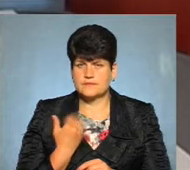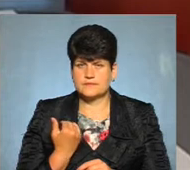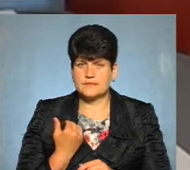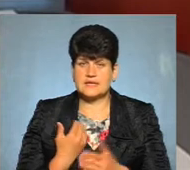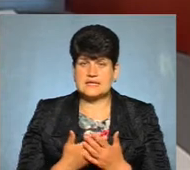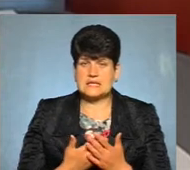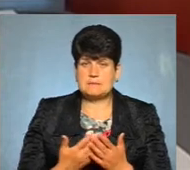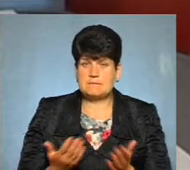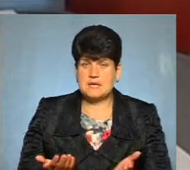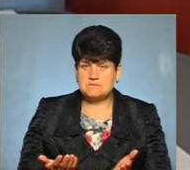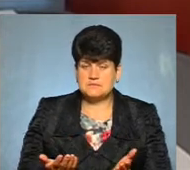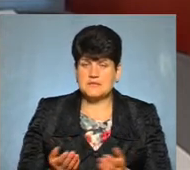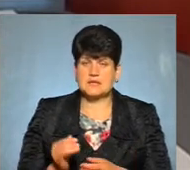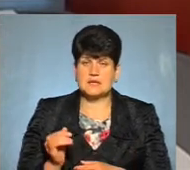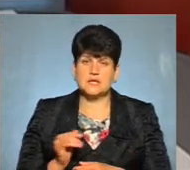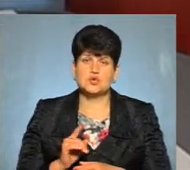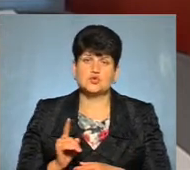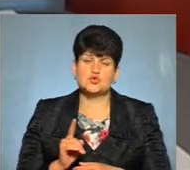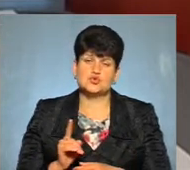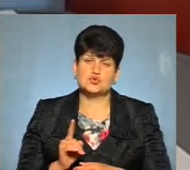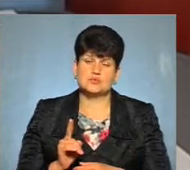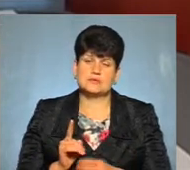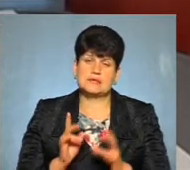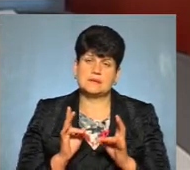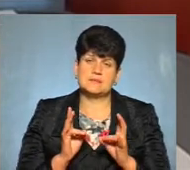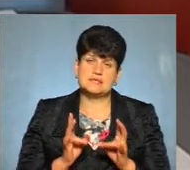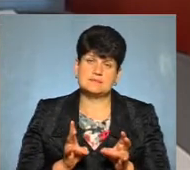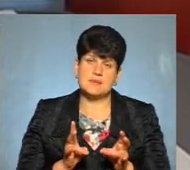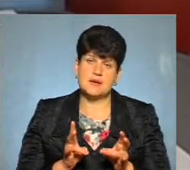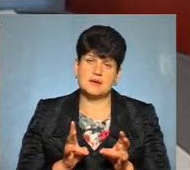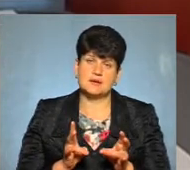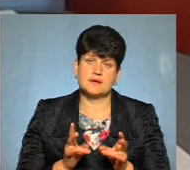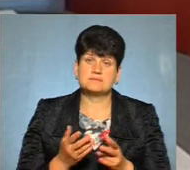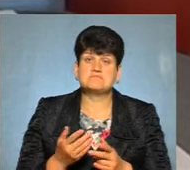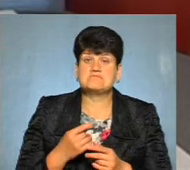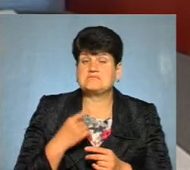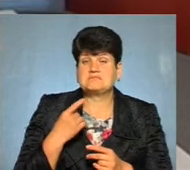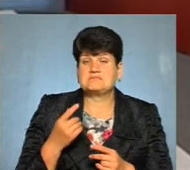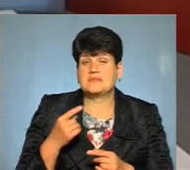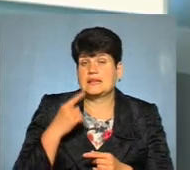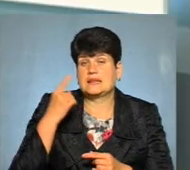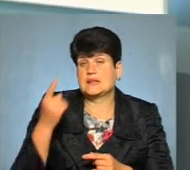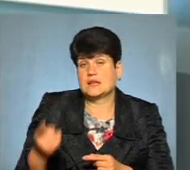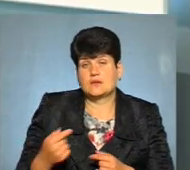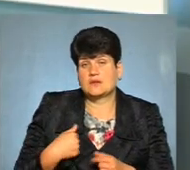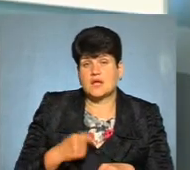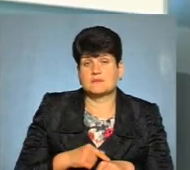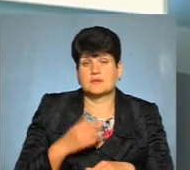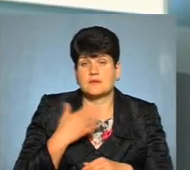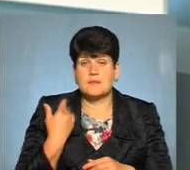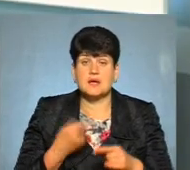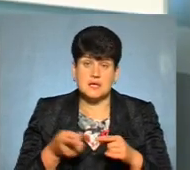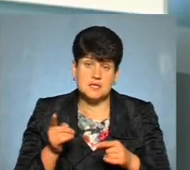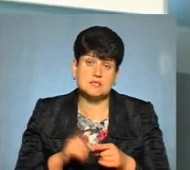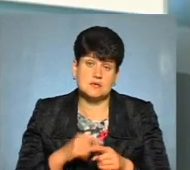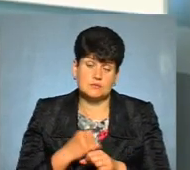нібито. І що небезпека десь, вона нас не торкається. І все це призвело до того,